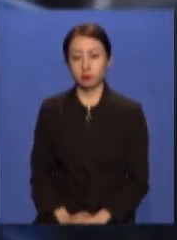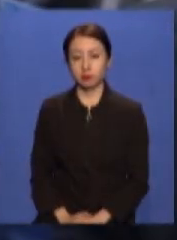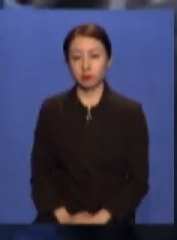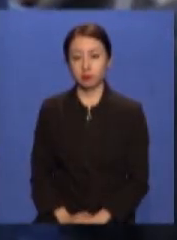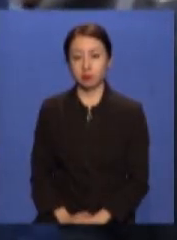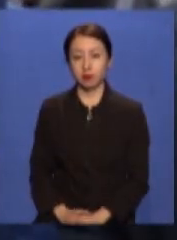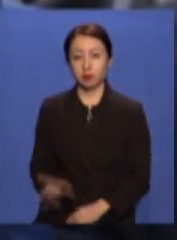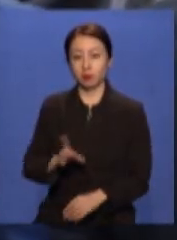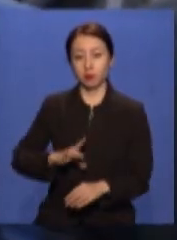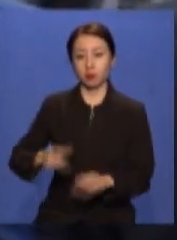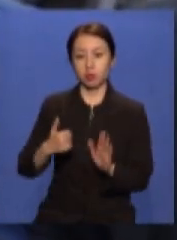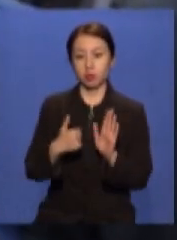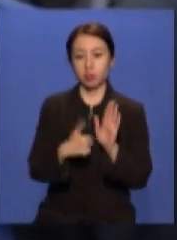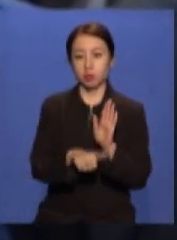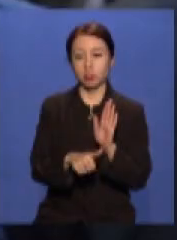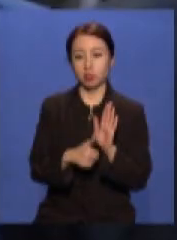районе